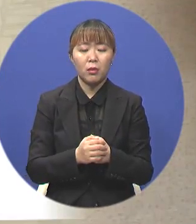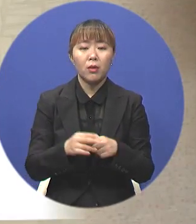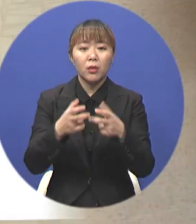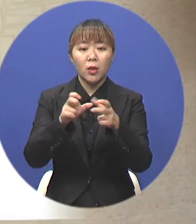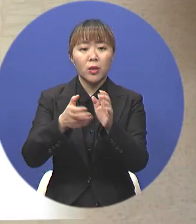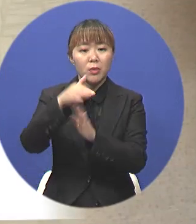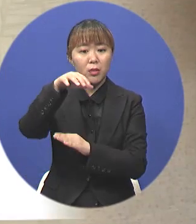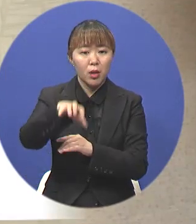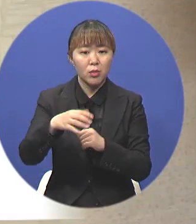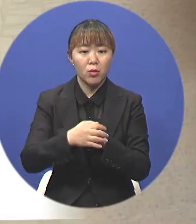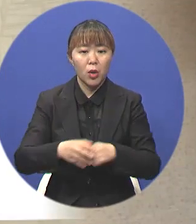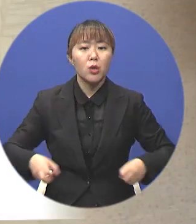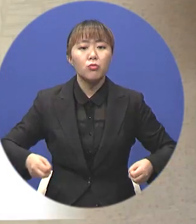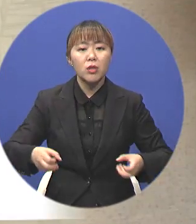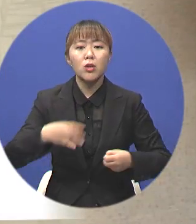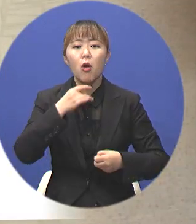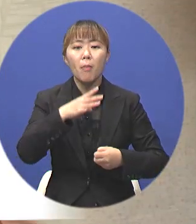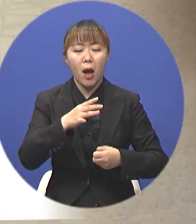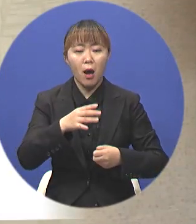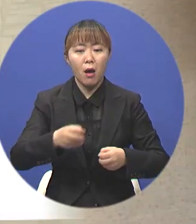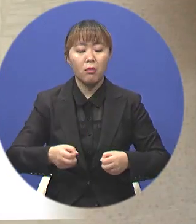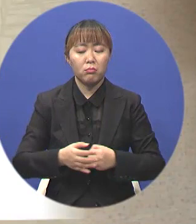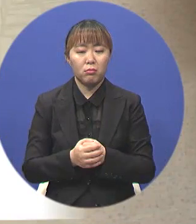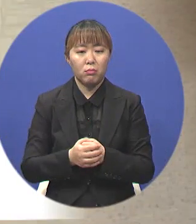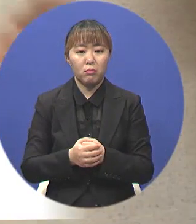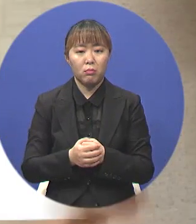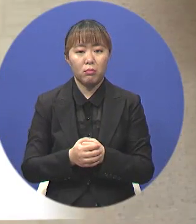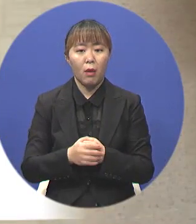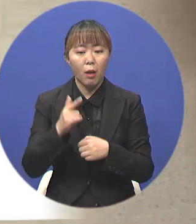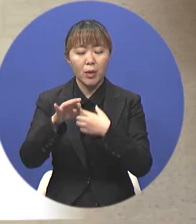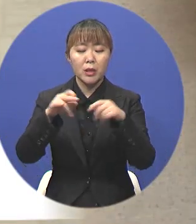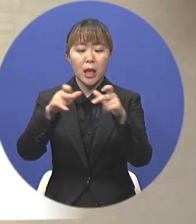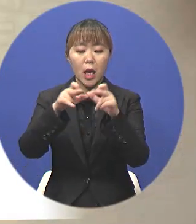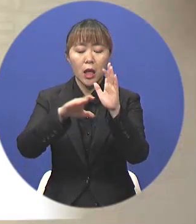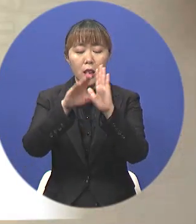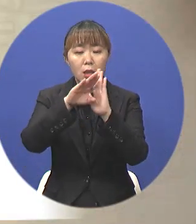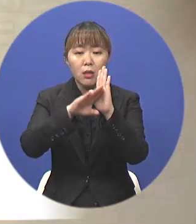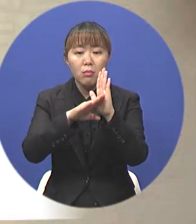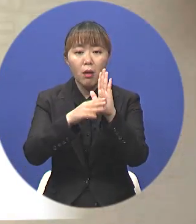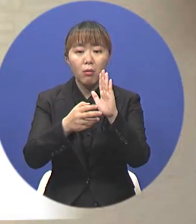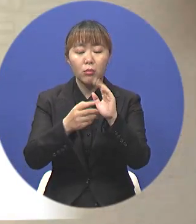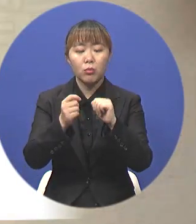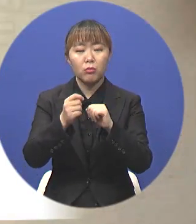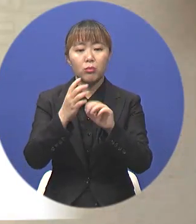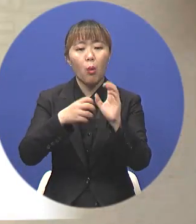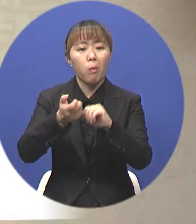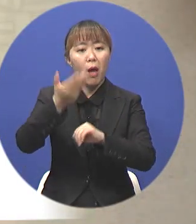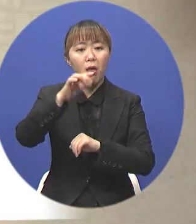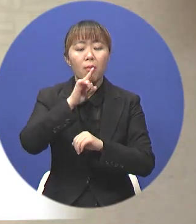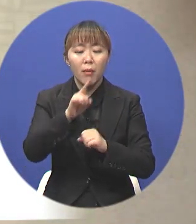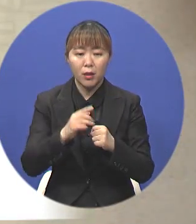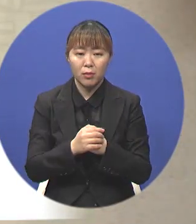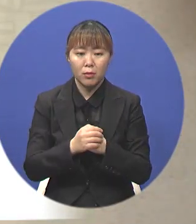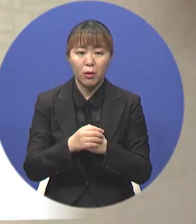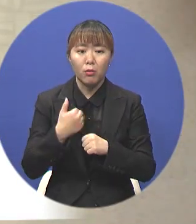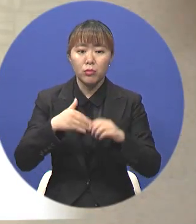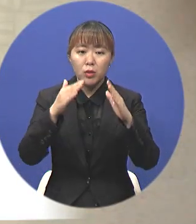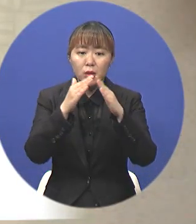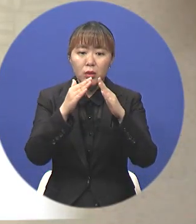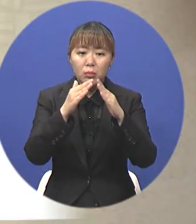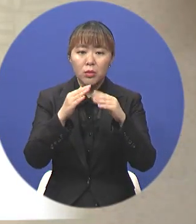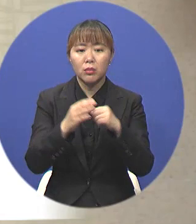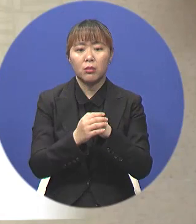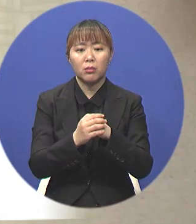성남시에선 1점만 타라. 아니 등급 올려라. 여기 우리 집은